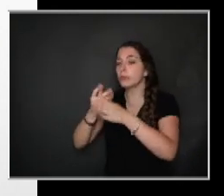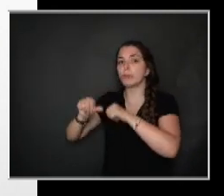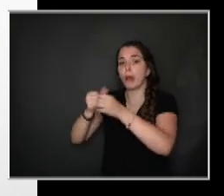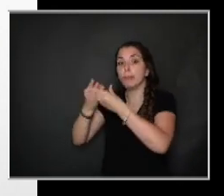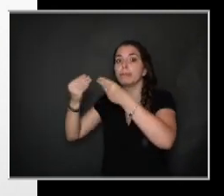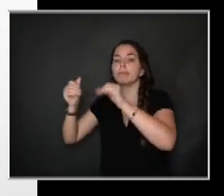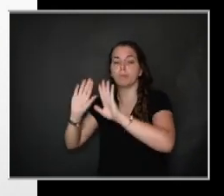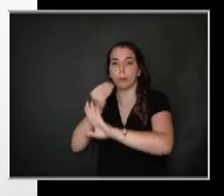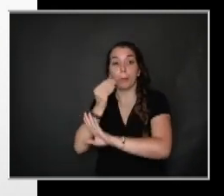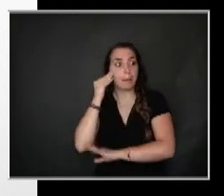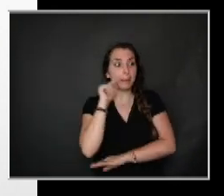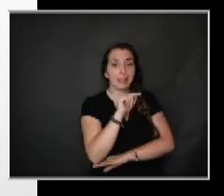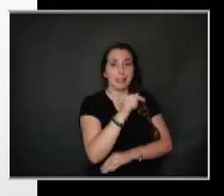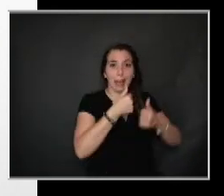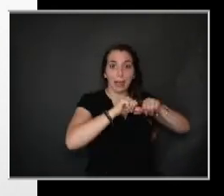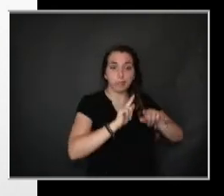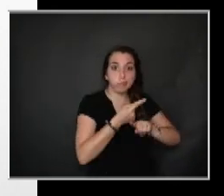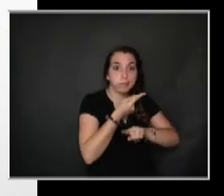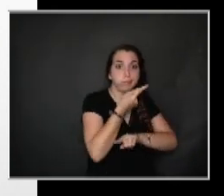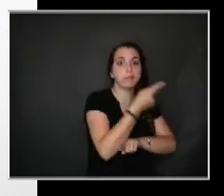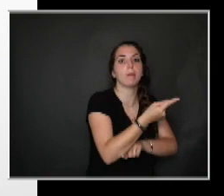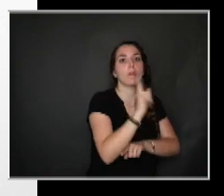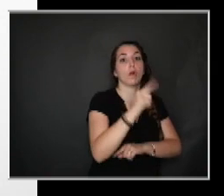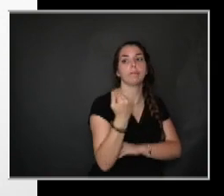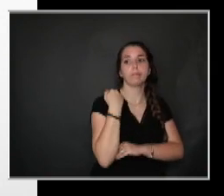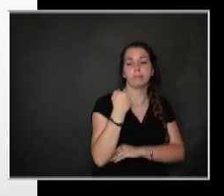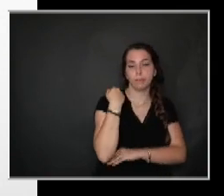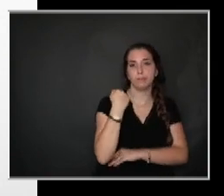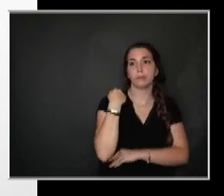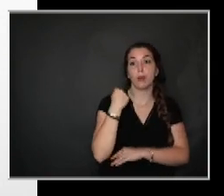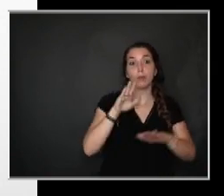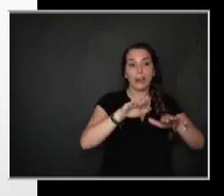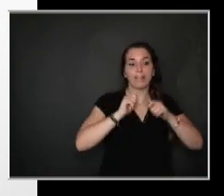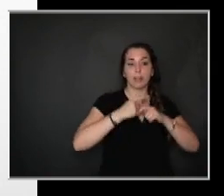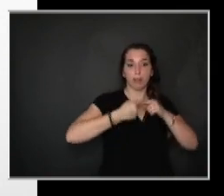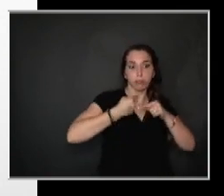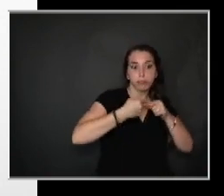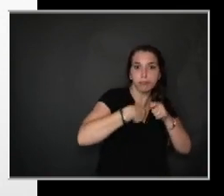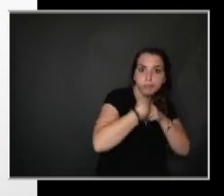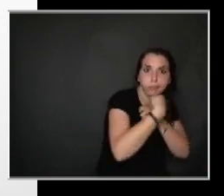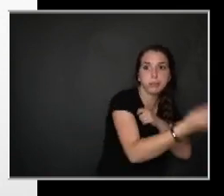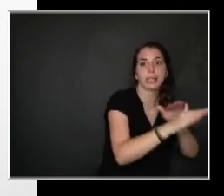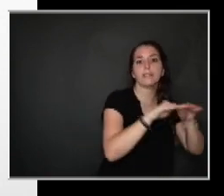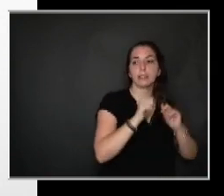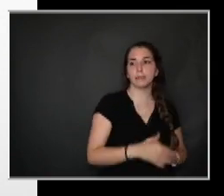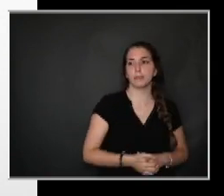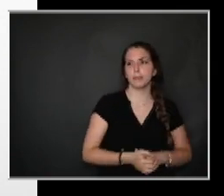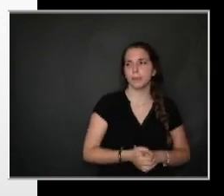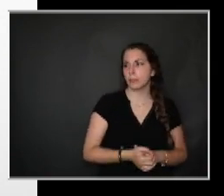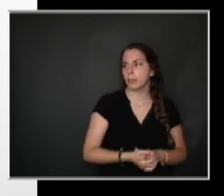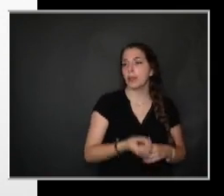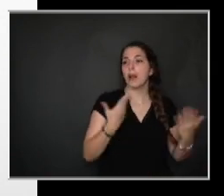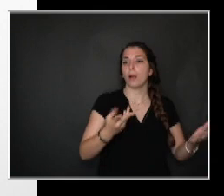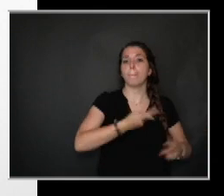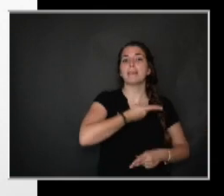douleur persiste, ça doit nous alerter parce qu'on ne veut pas de chronicité. Parce que là, c'est la croix et la bannière. Alors, le médecin